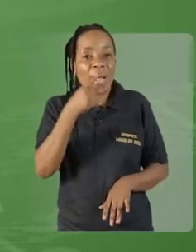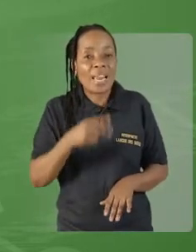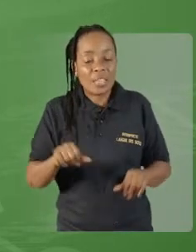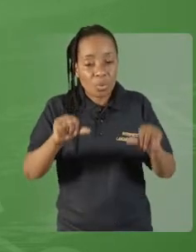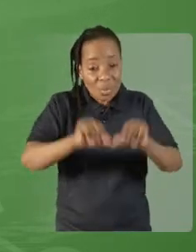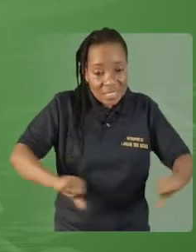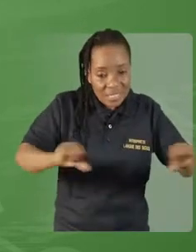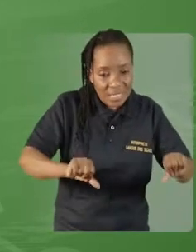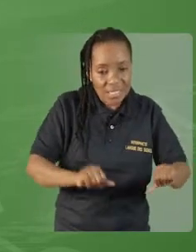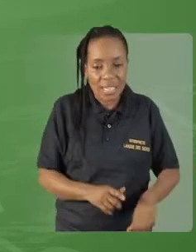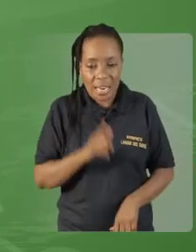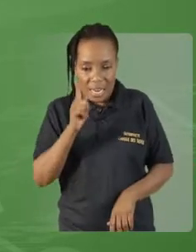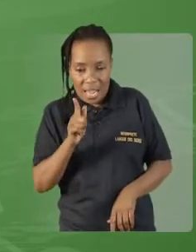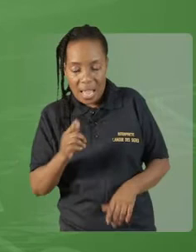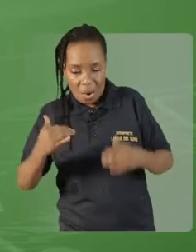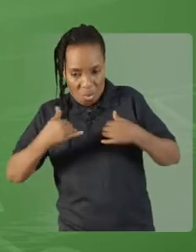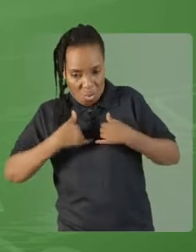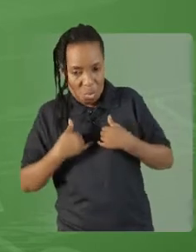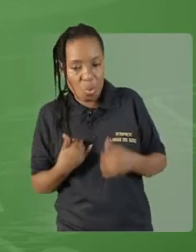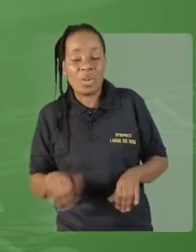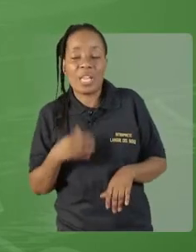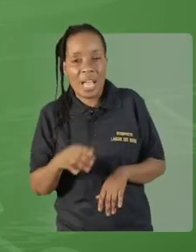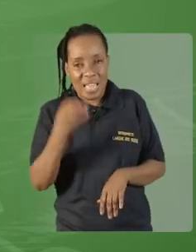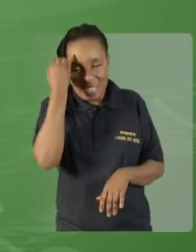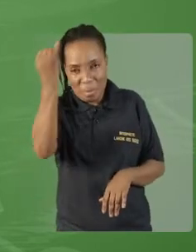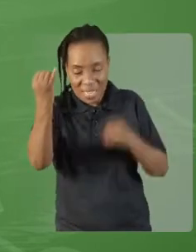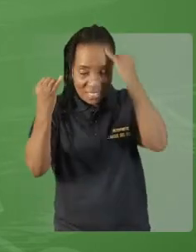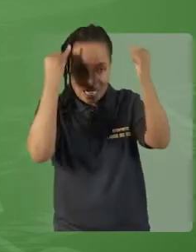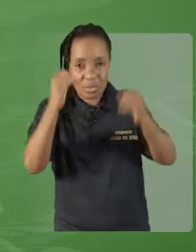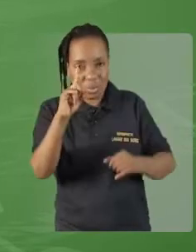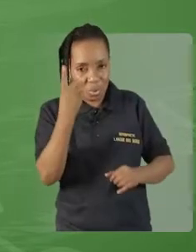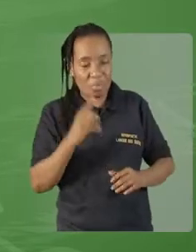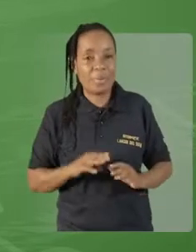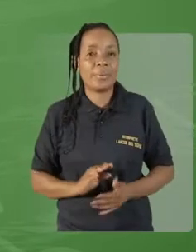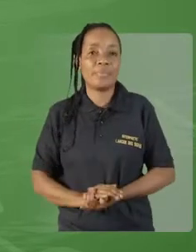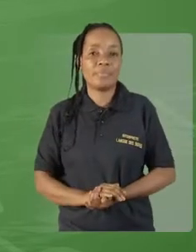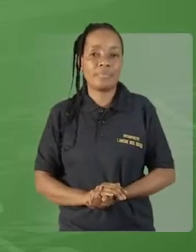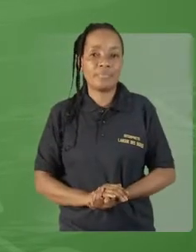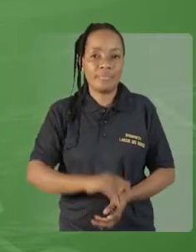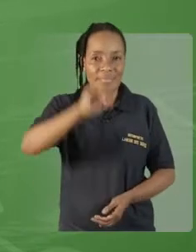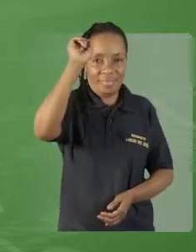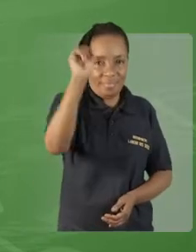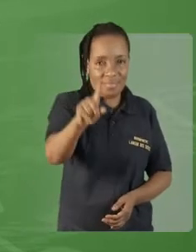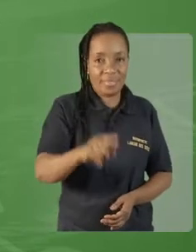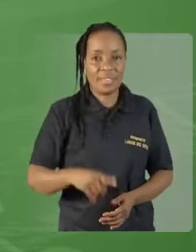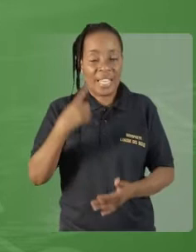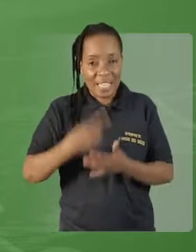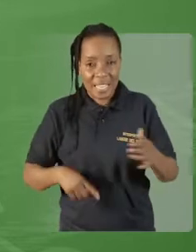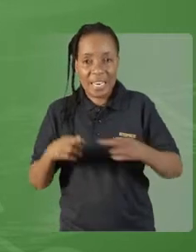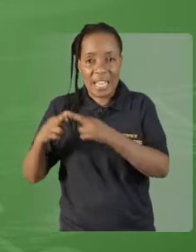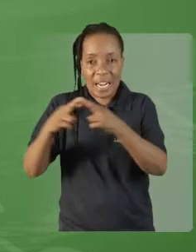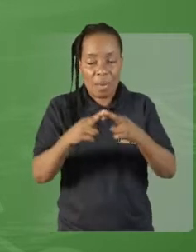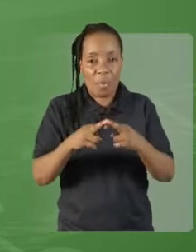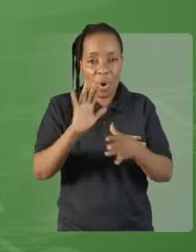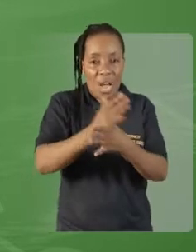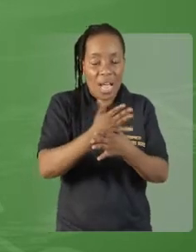semble faire place à l'imagination? Quel rapport le mythe